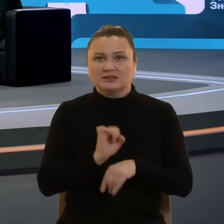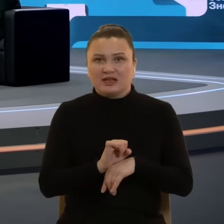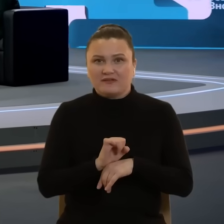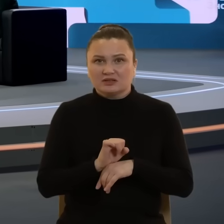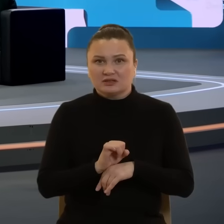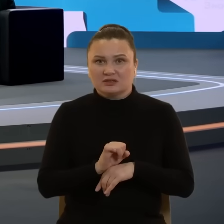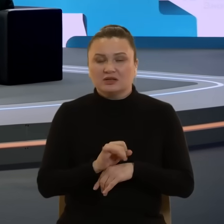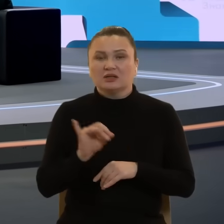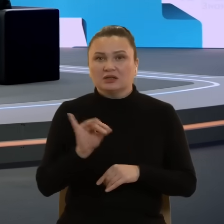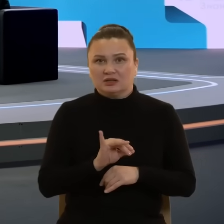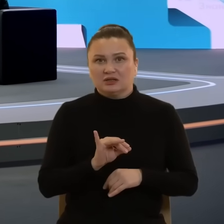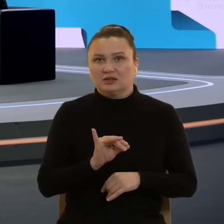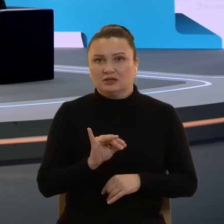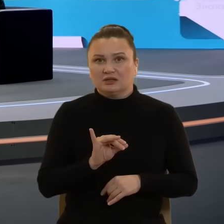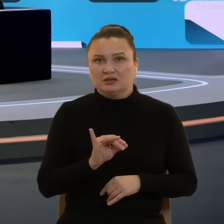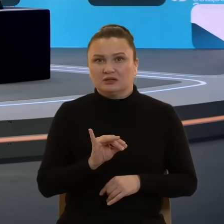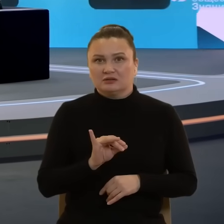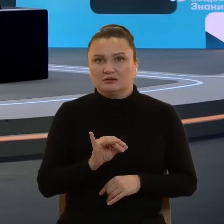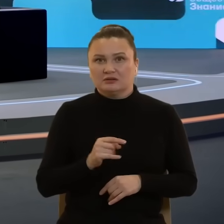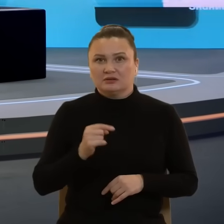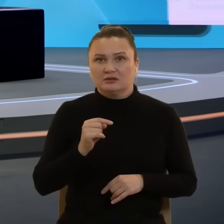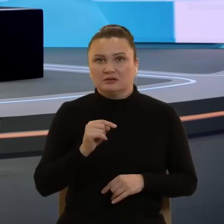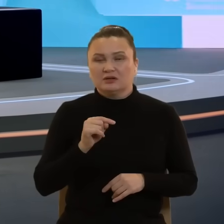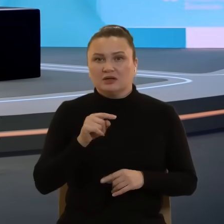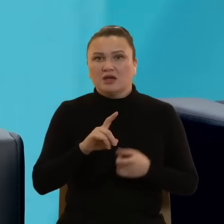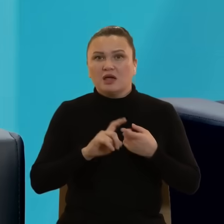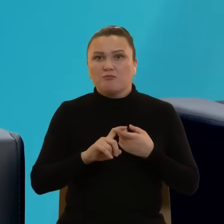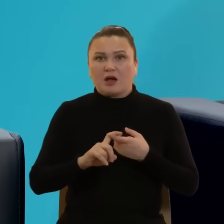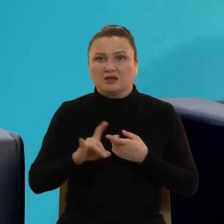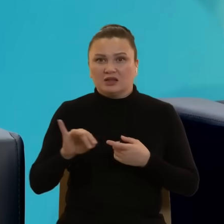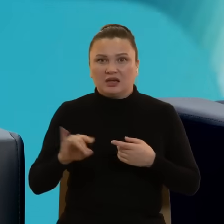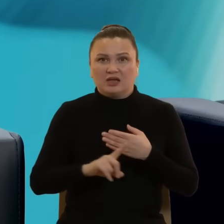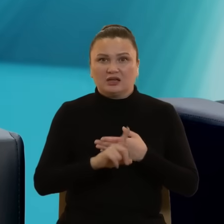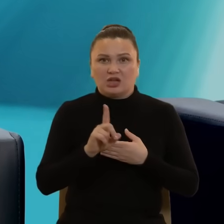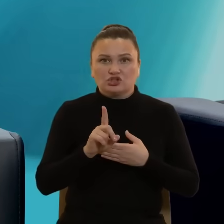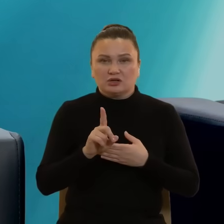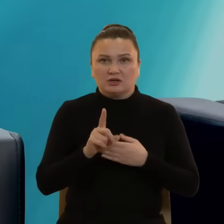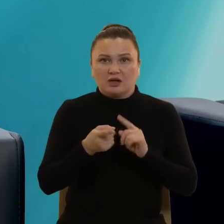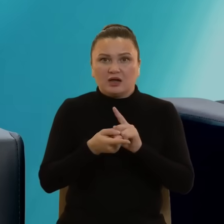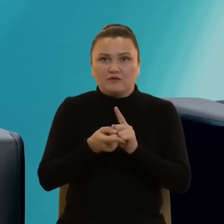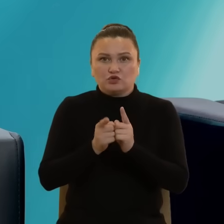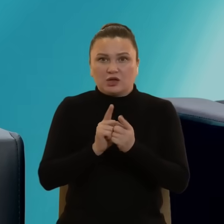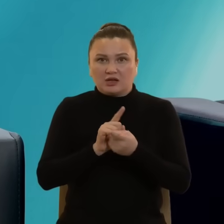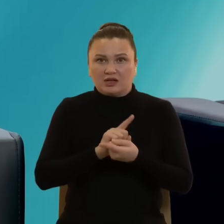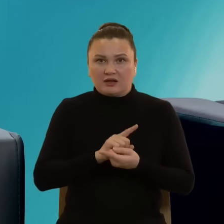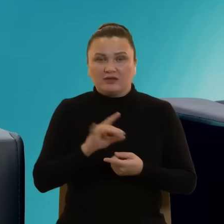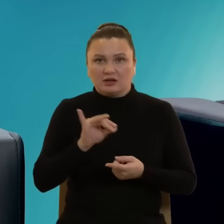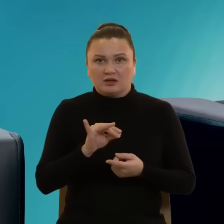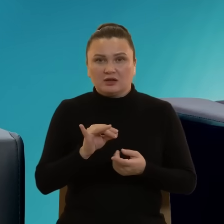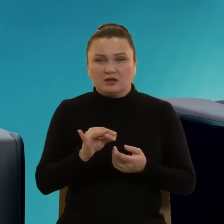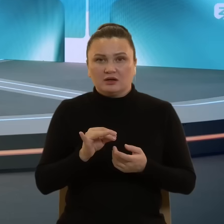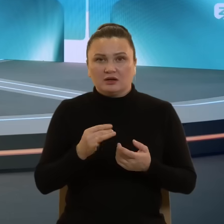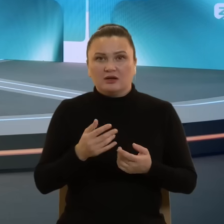середине, и прямо в нем бактерии начали эволюционировать да, и обрели